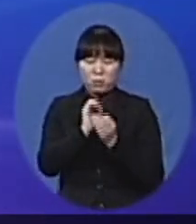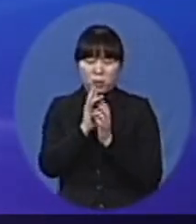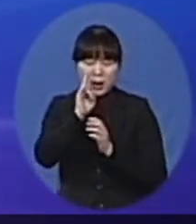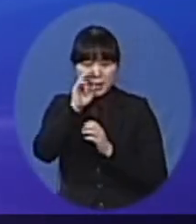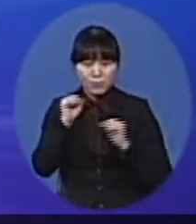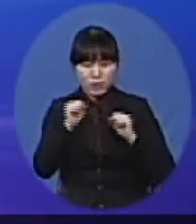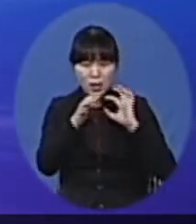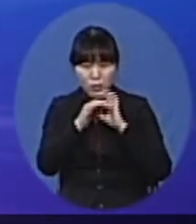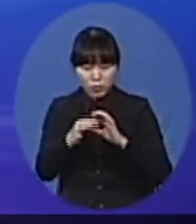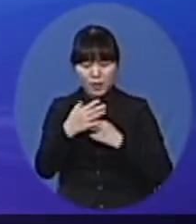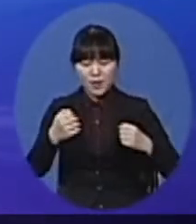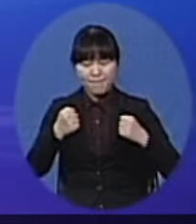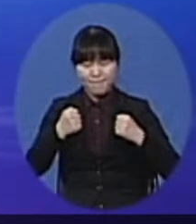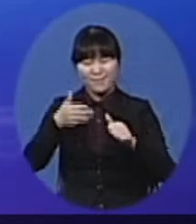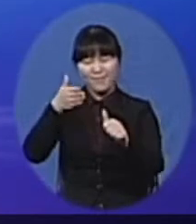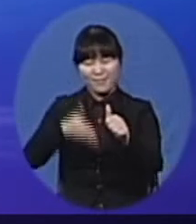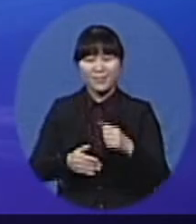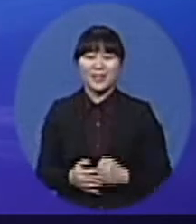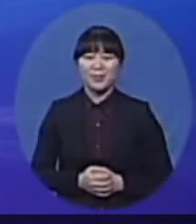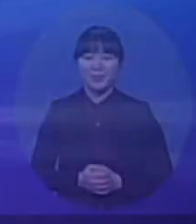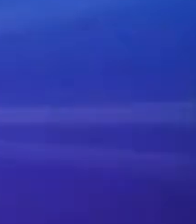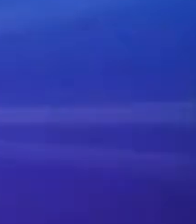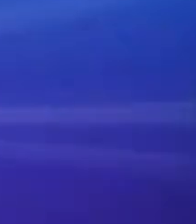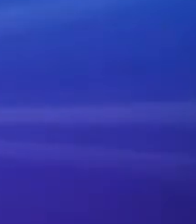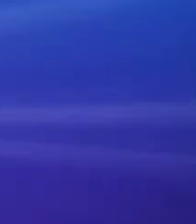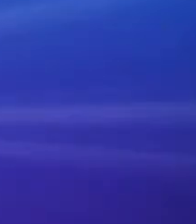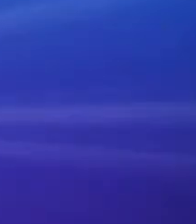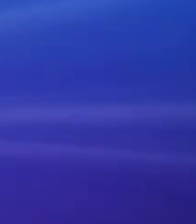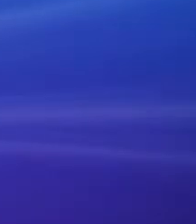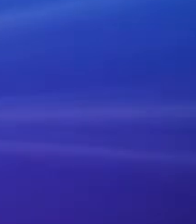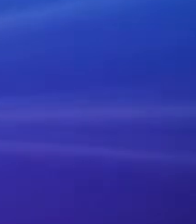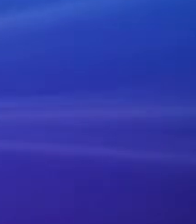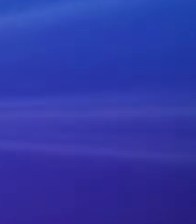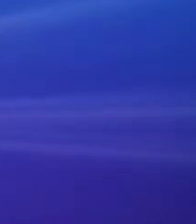꽃샘추위가 이어지고 있습니다. 건강 유의하시고요. 이상으로 행복한